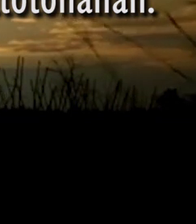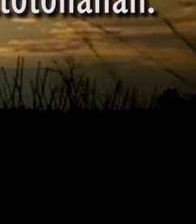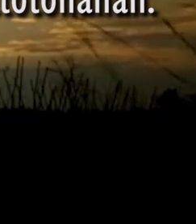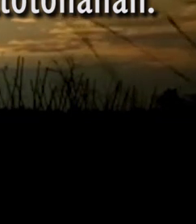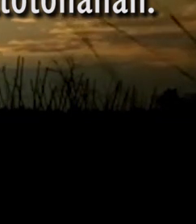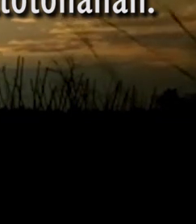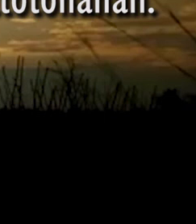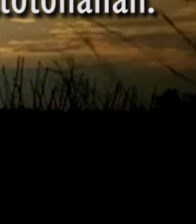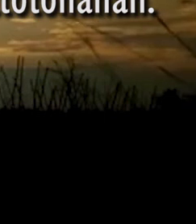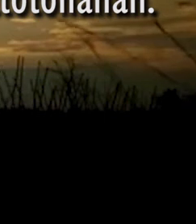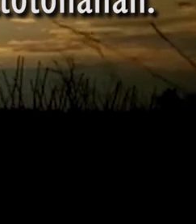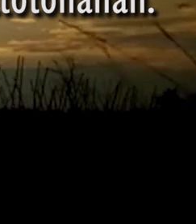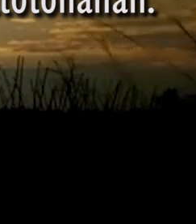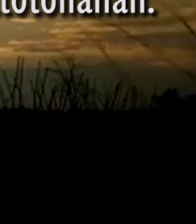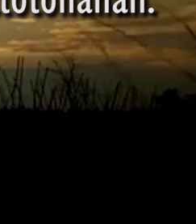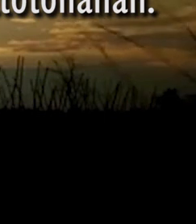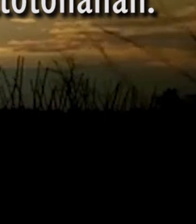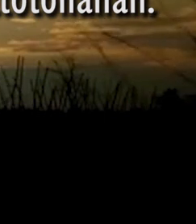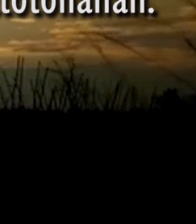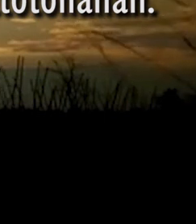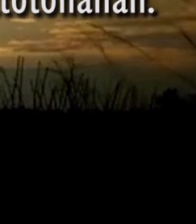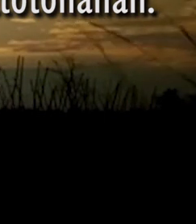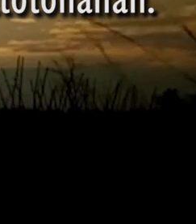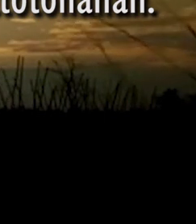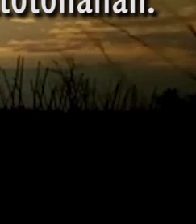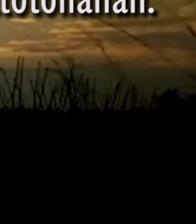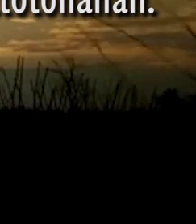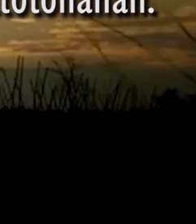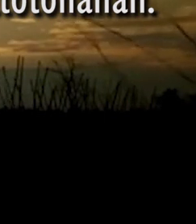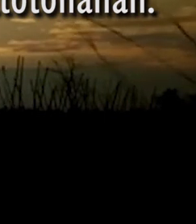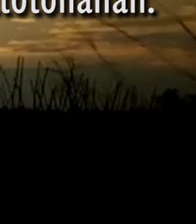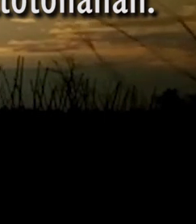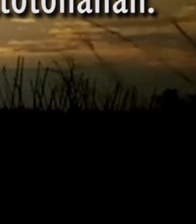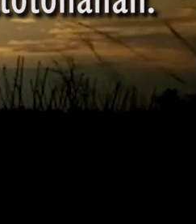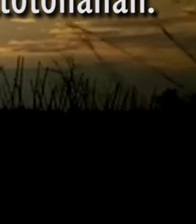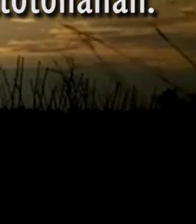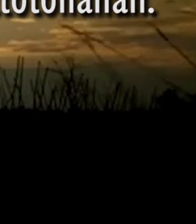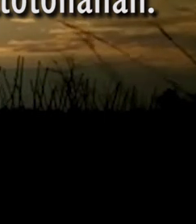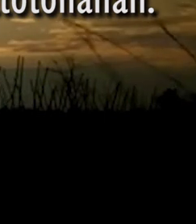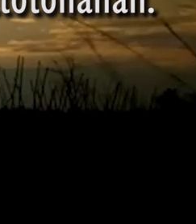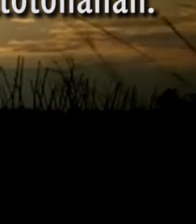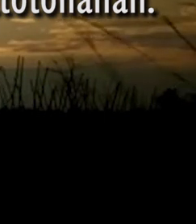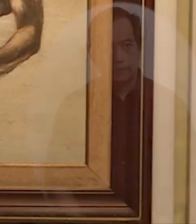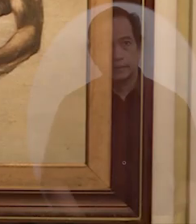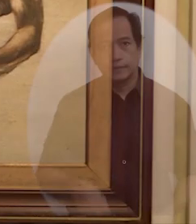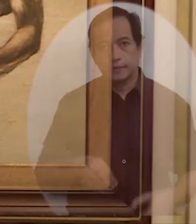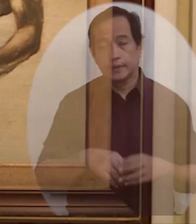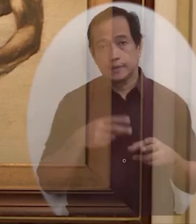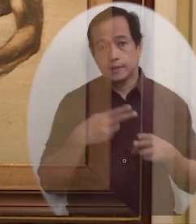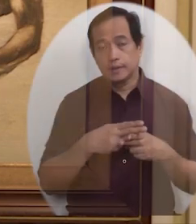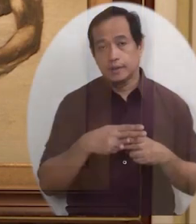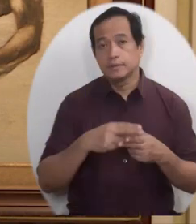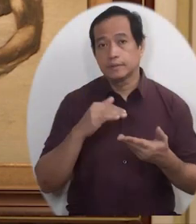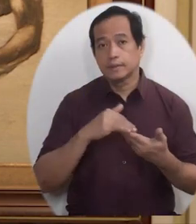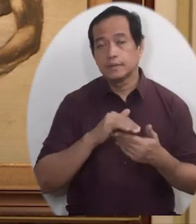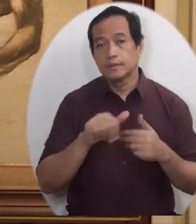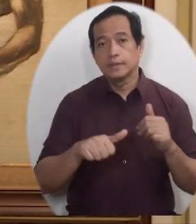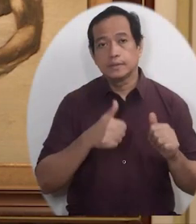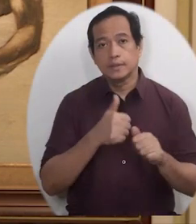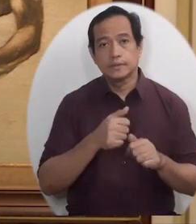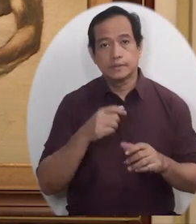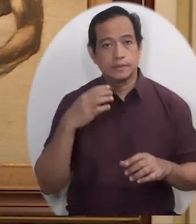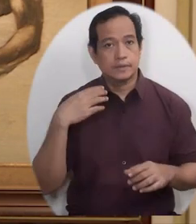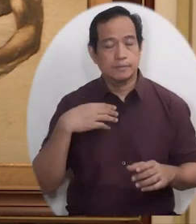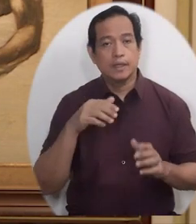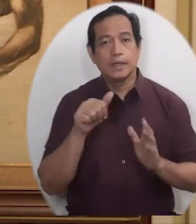mong lagi sa akin ang iyong kagandahang loob at iyong katotohanan. Sa ngalan ng Kapwa Ko, Mahal Ko